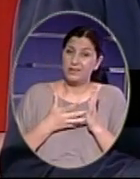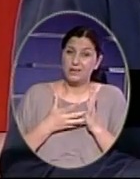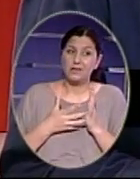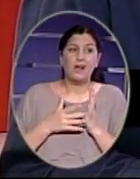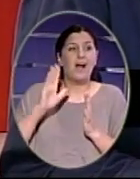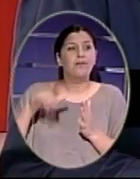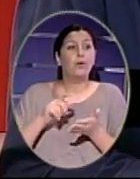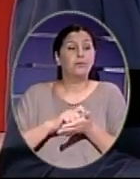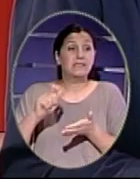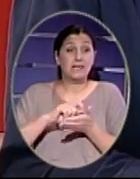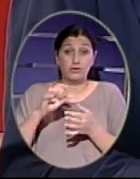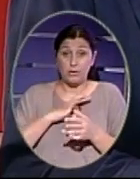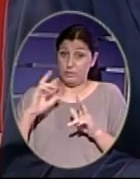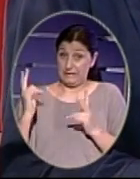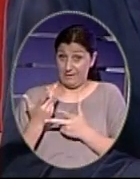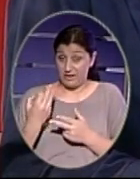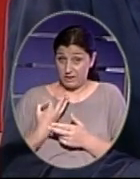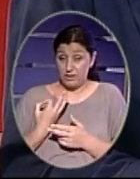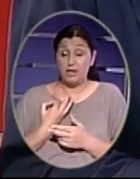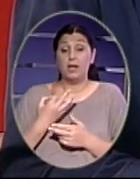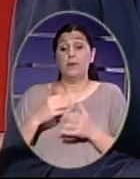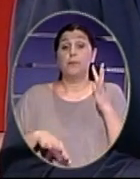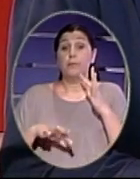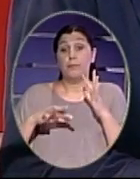אפילו משרדנו נבחר כצוות לבחון את